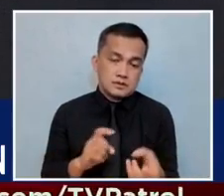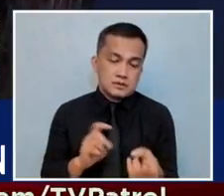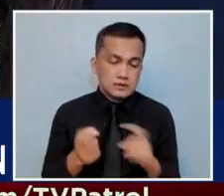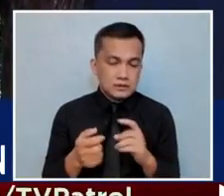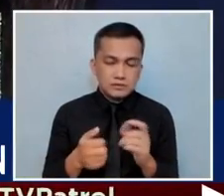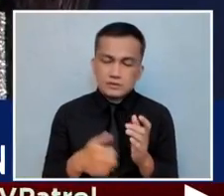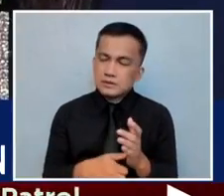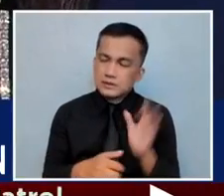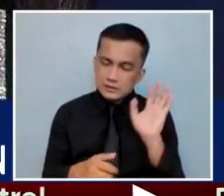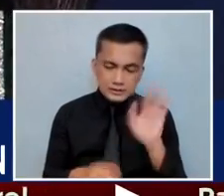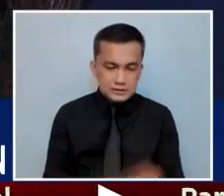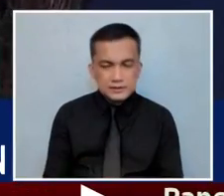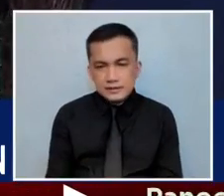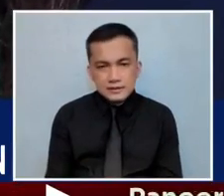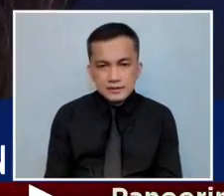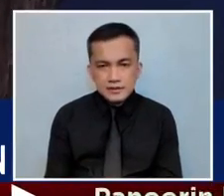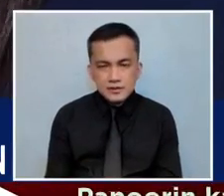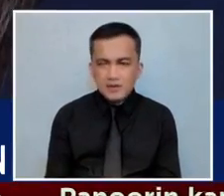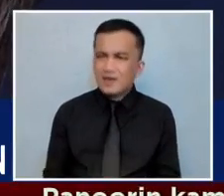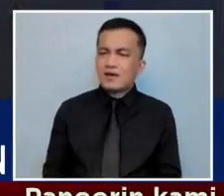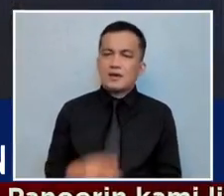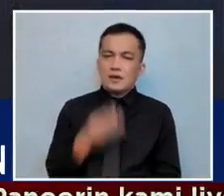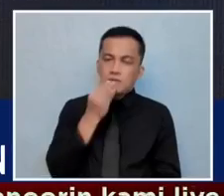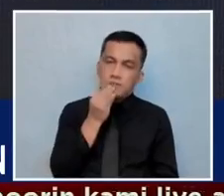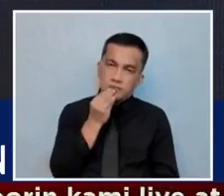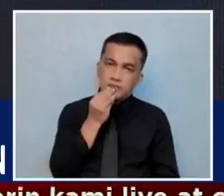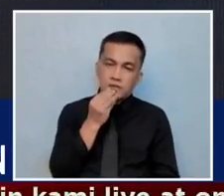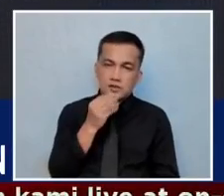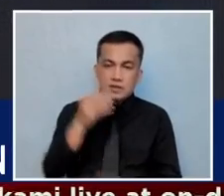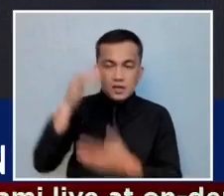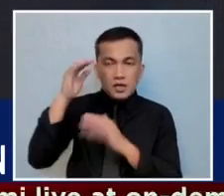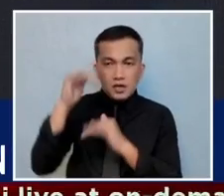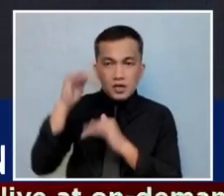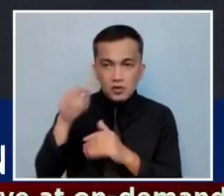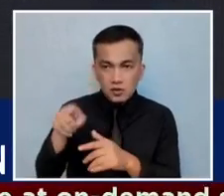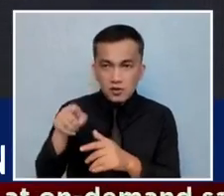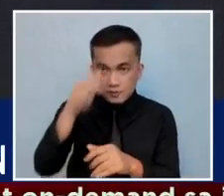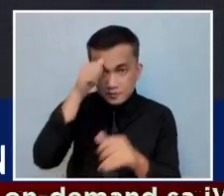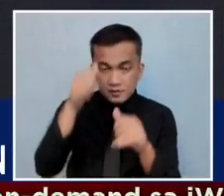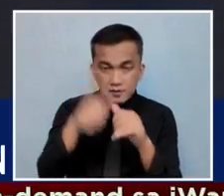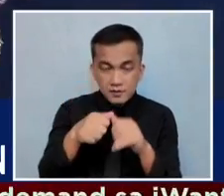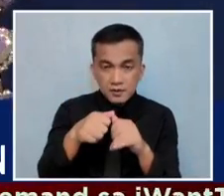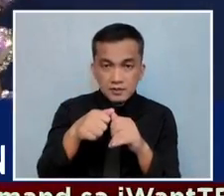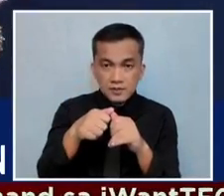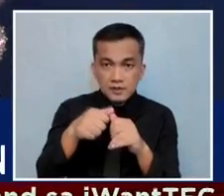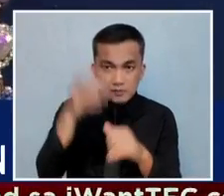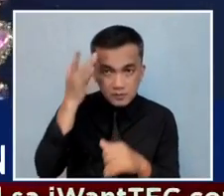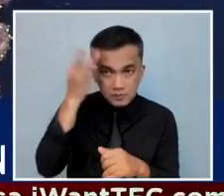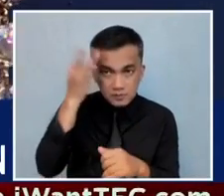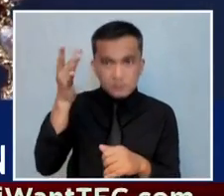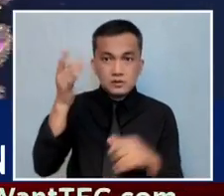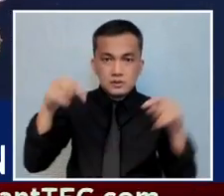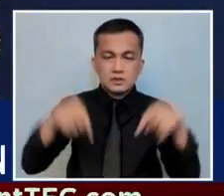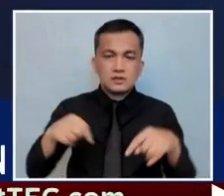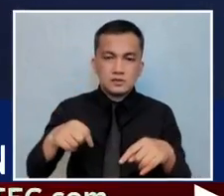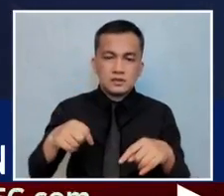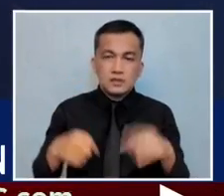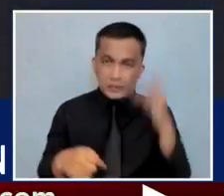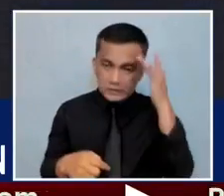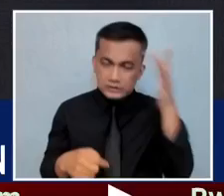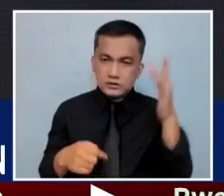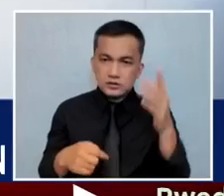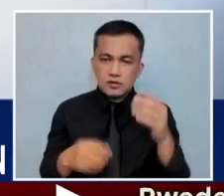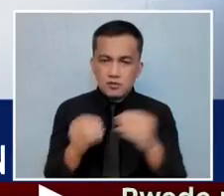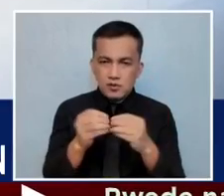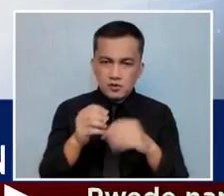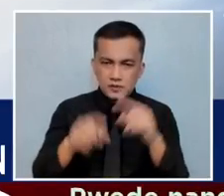wala akong masabi, pero sana na lang baunin niyo lahat ng natutunan niyo dito And yung natutunan, yung mas lalo yung friendship,